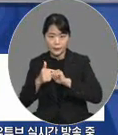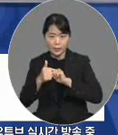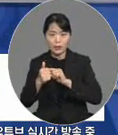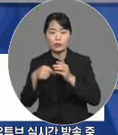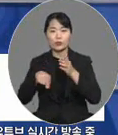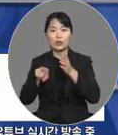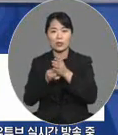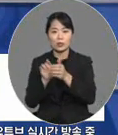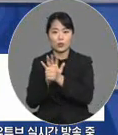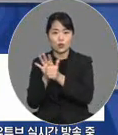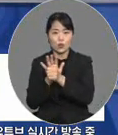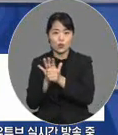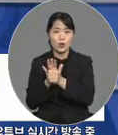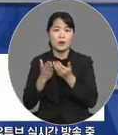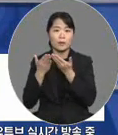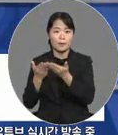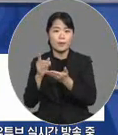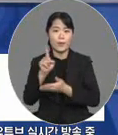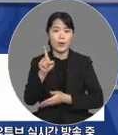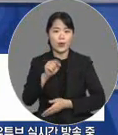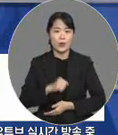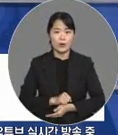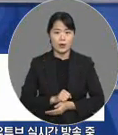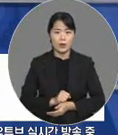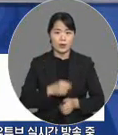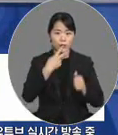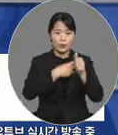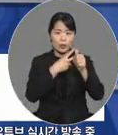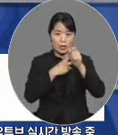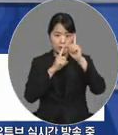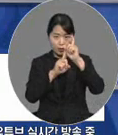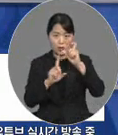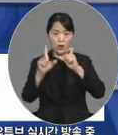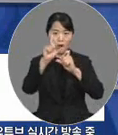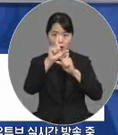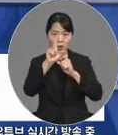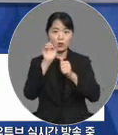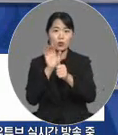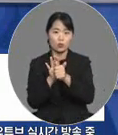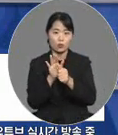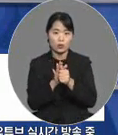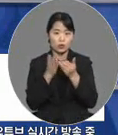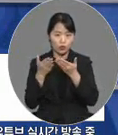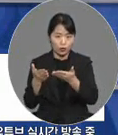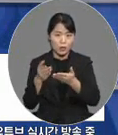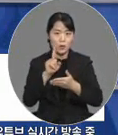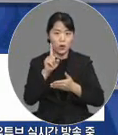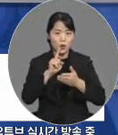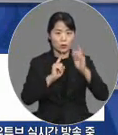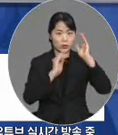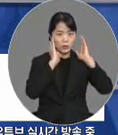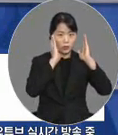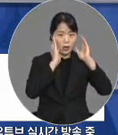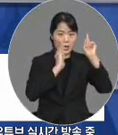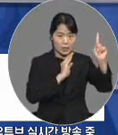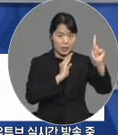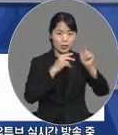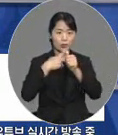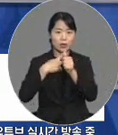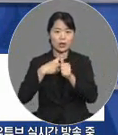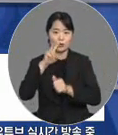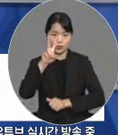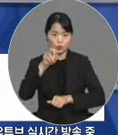협력 강사를 수업 시간에 붙여서 특별 지도를 하게 한 게 1수업 2교사제입니다. 이